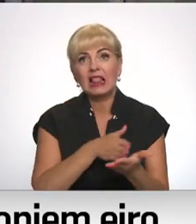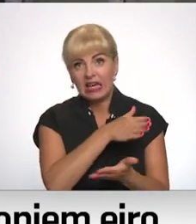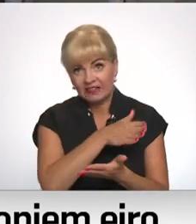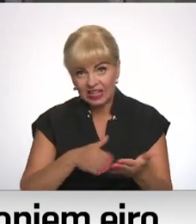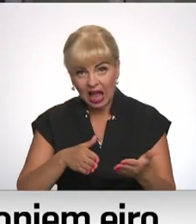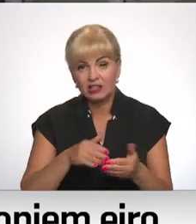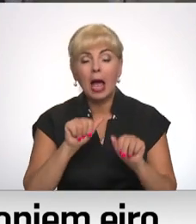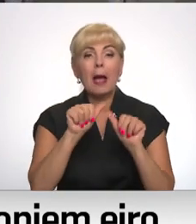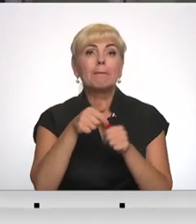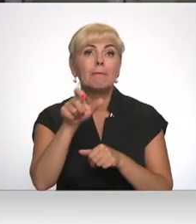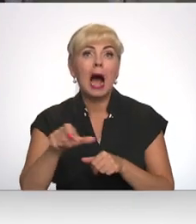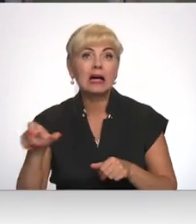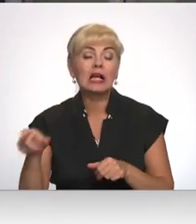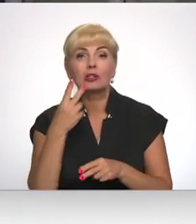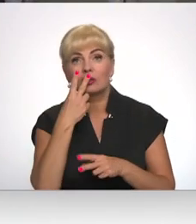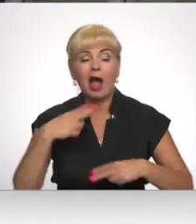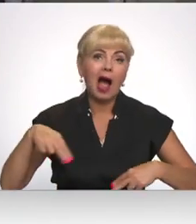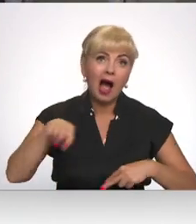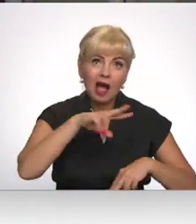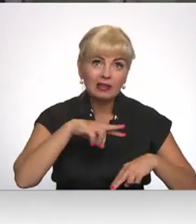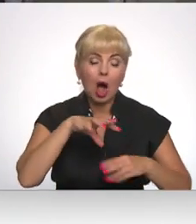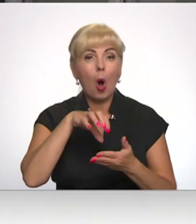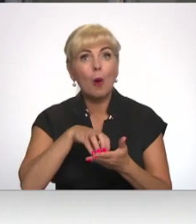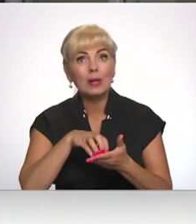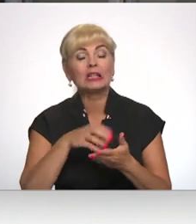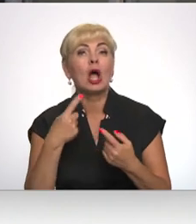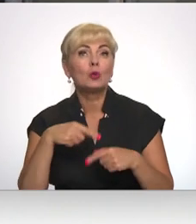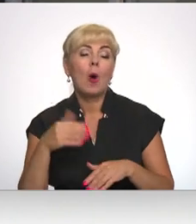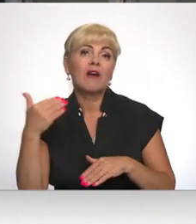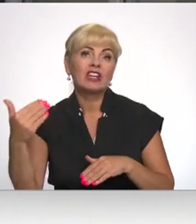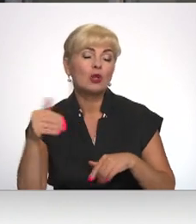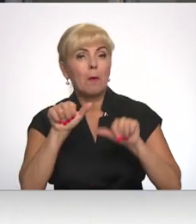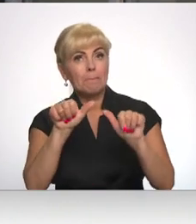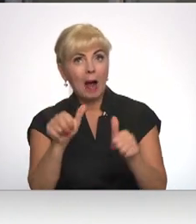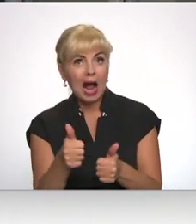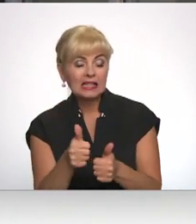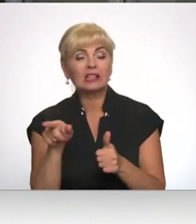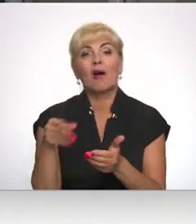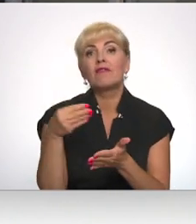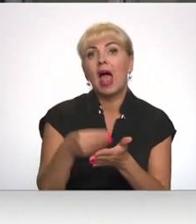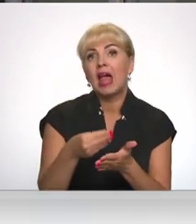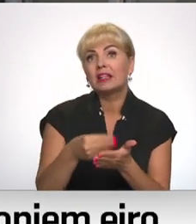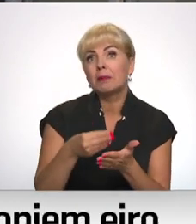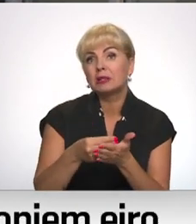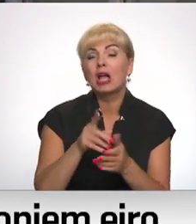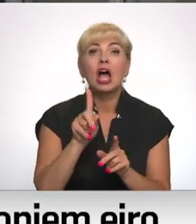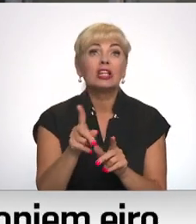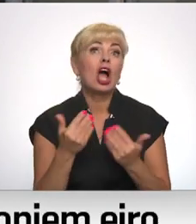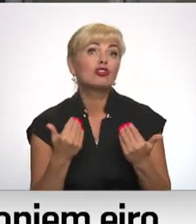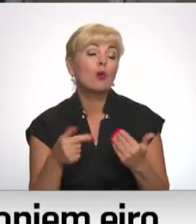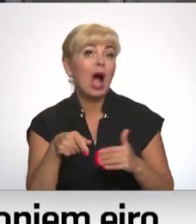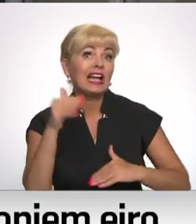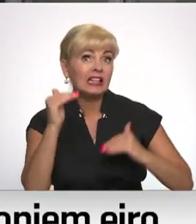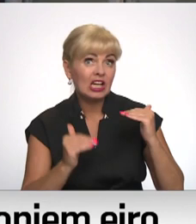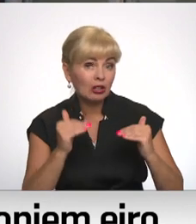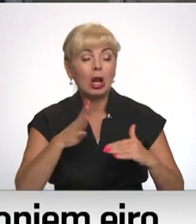Mākslinieki skata šo objektu varbūt tikai no šīs te mākslinieciskās vērtības un vērtē tikai šo kritēriju,